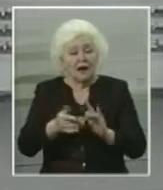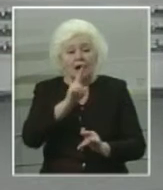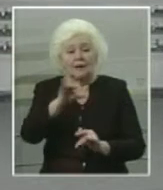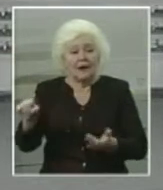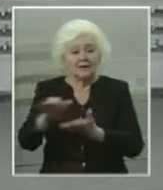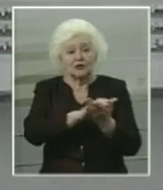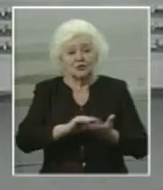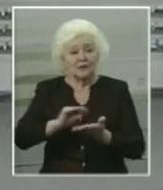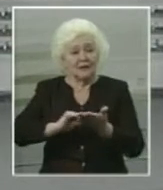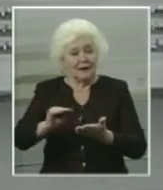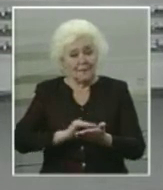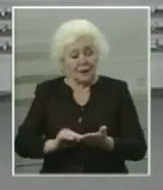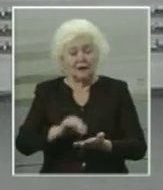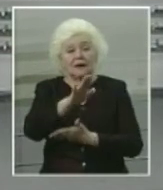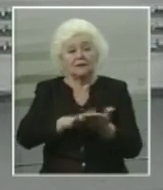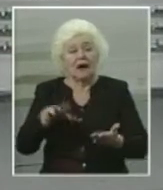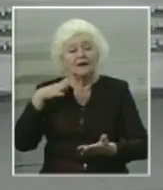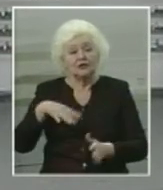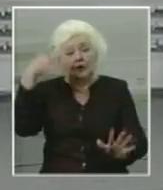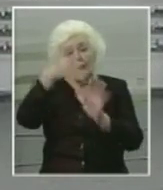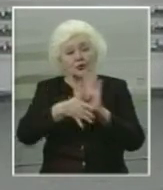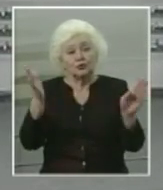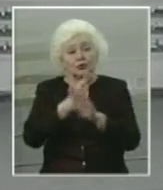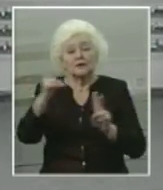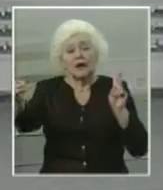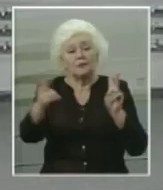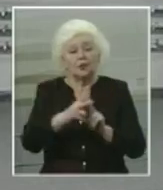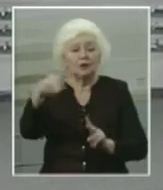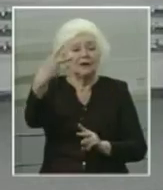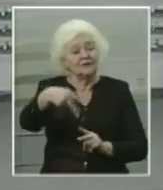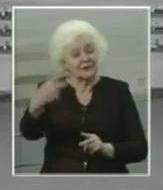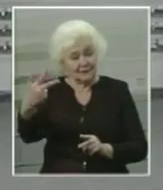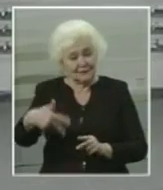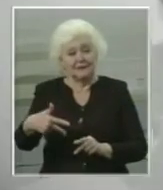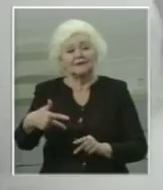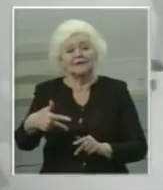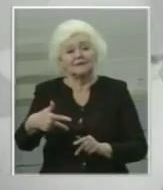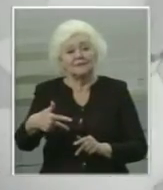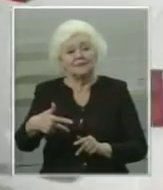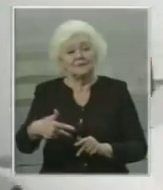КС «Суспільне медіа». Далі на вас чекає прогноз погоди. Побачимось о 20:30.